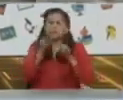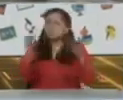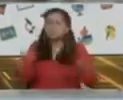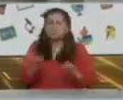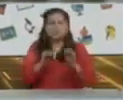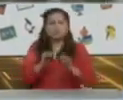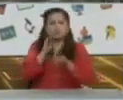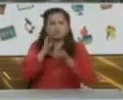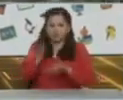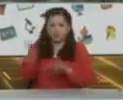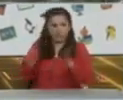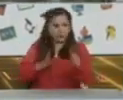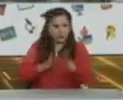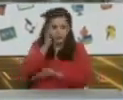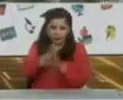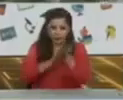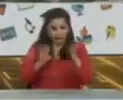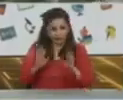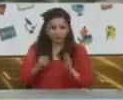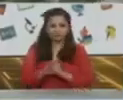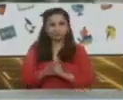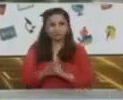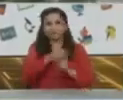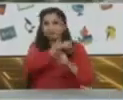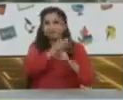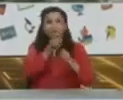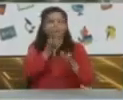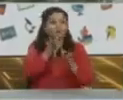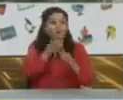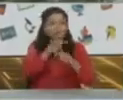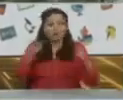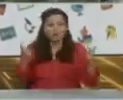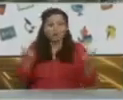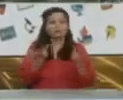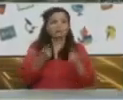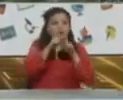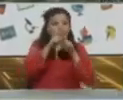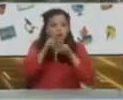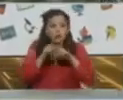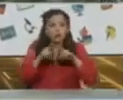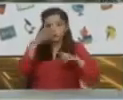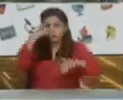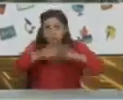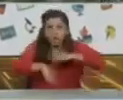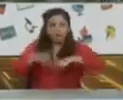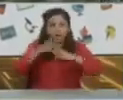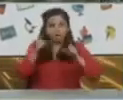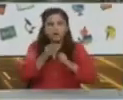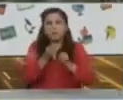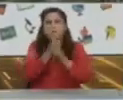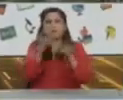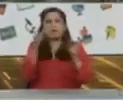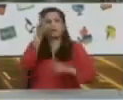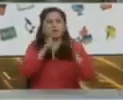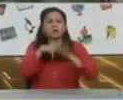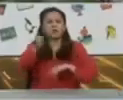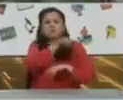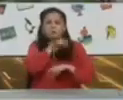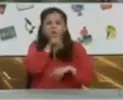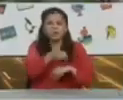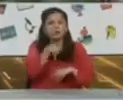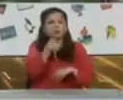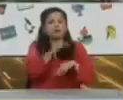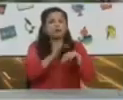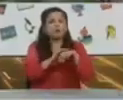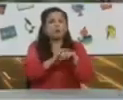का बर्थडे होता है, बहुत सारी तैयारियां होती हैं। कितने लोग अपने घर में काम करने वालों से